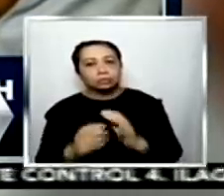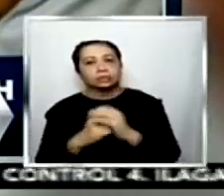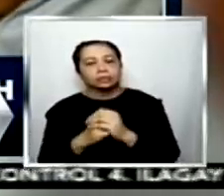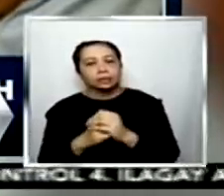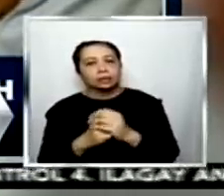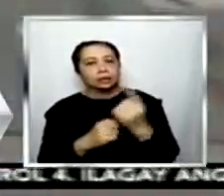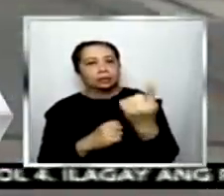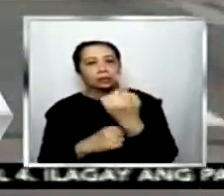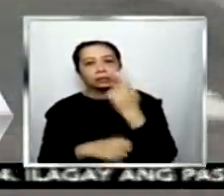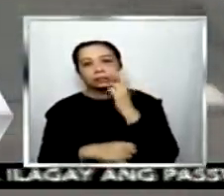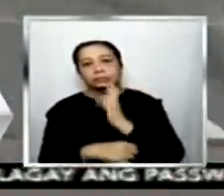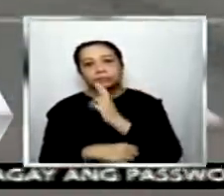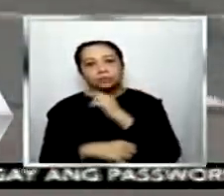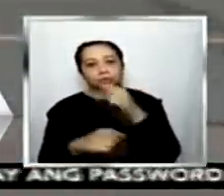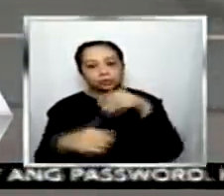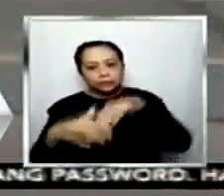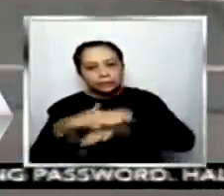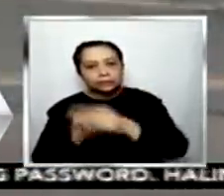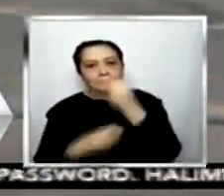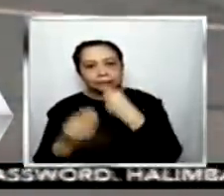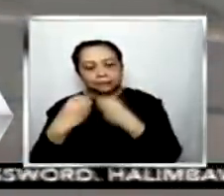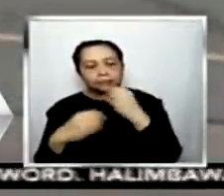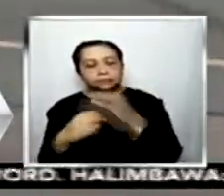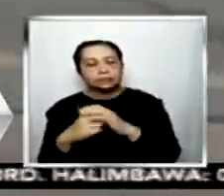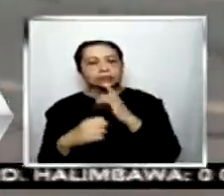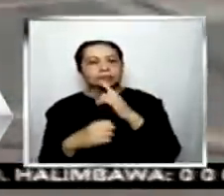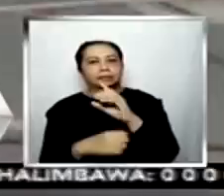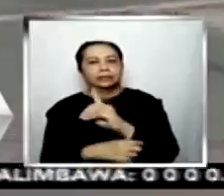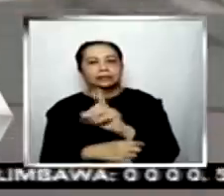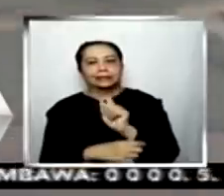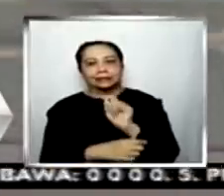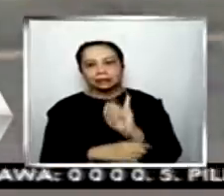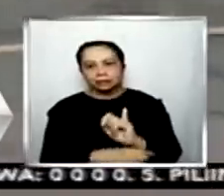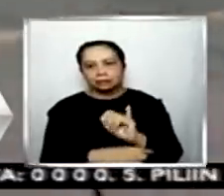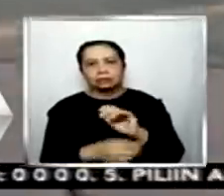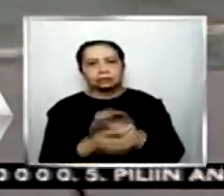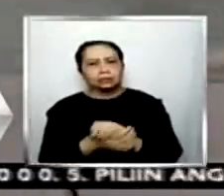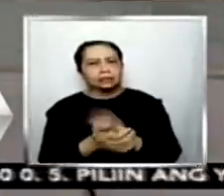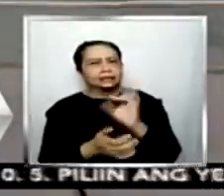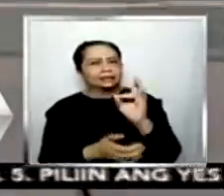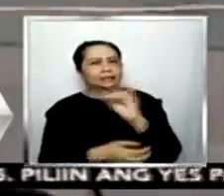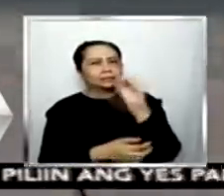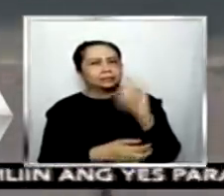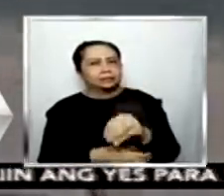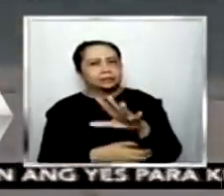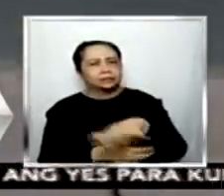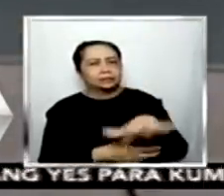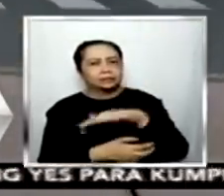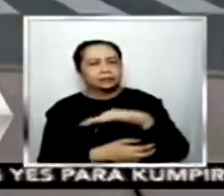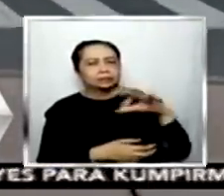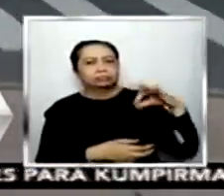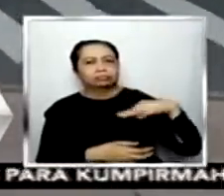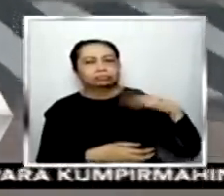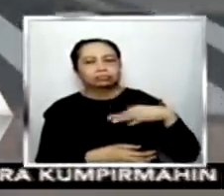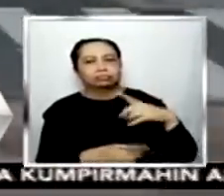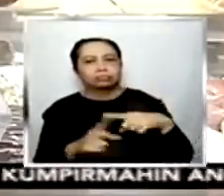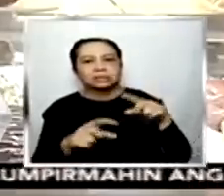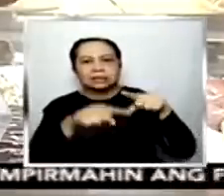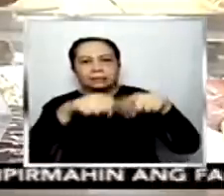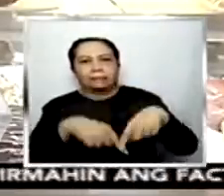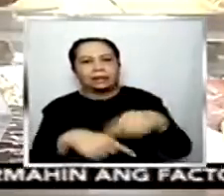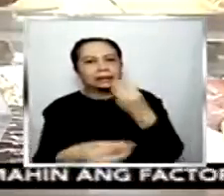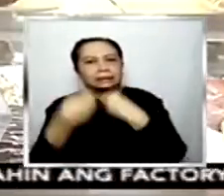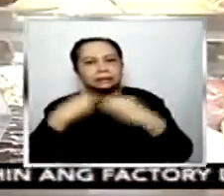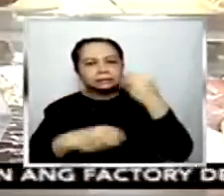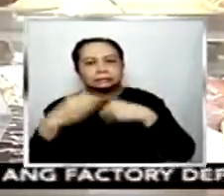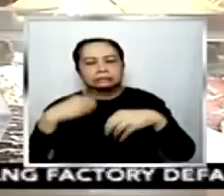na magda-dine-in. Sabi ng Department of Trade and Industry, 70% ng kita ng mga restaurant ay nakadepende sa dine-in operation.